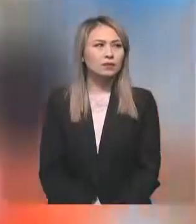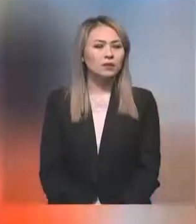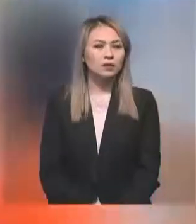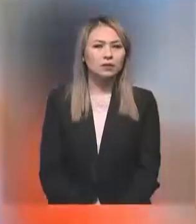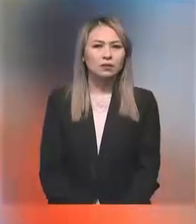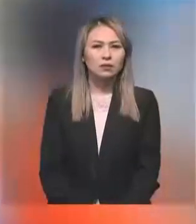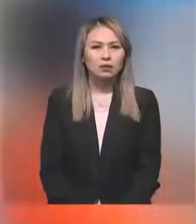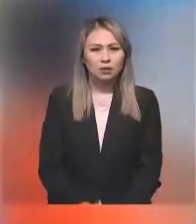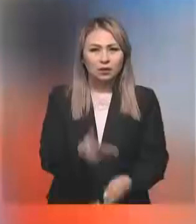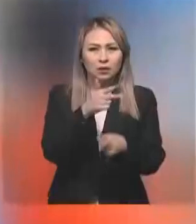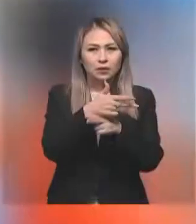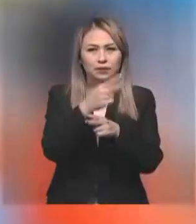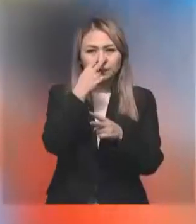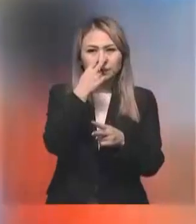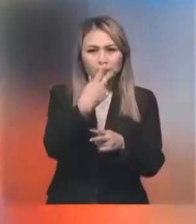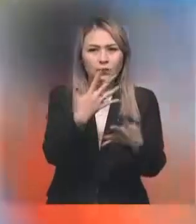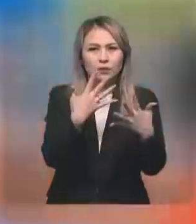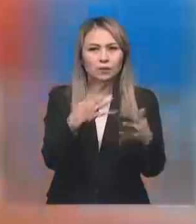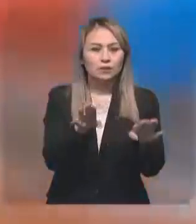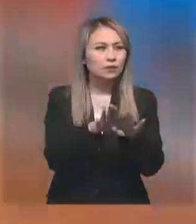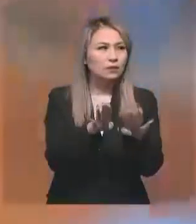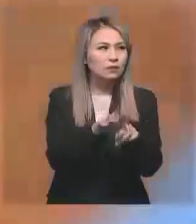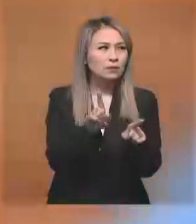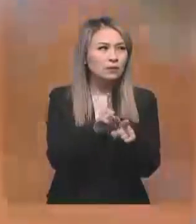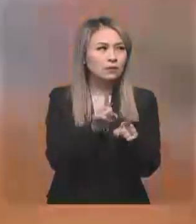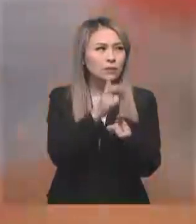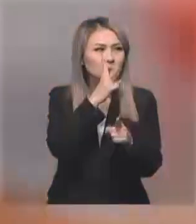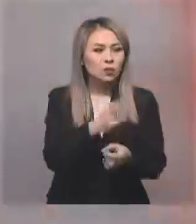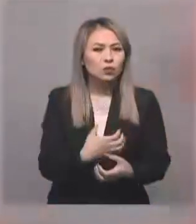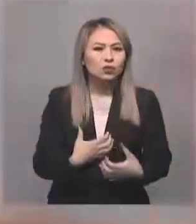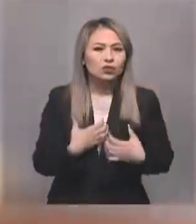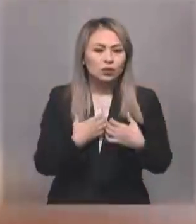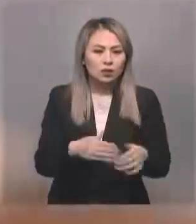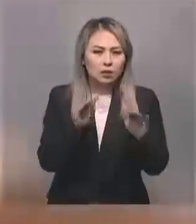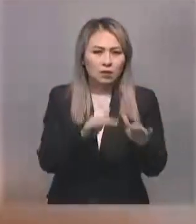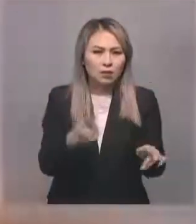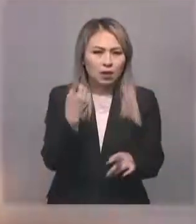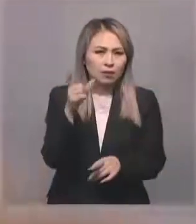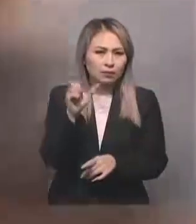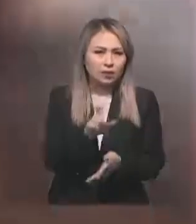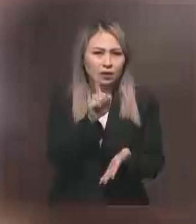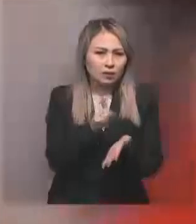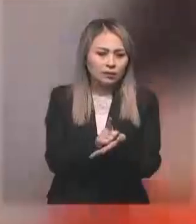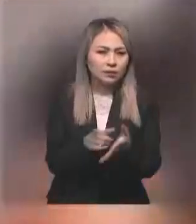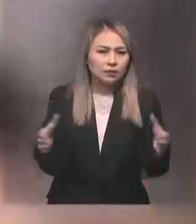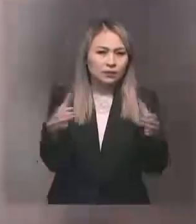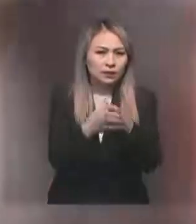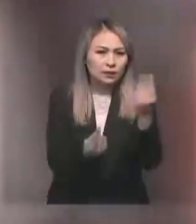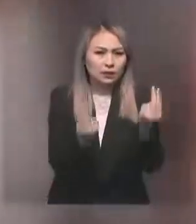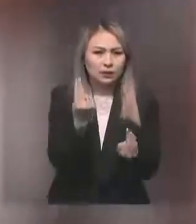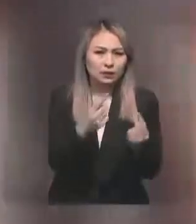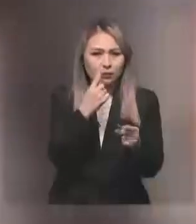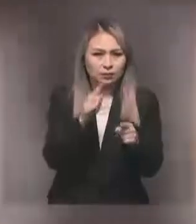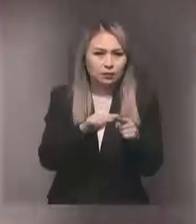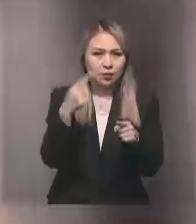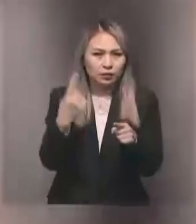Бұл бейне камераға түсіп қалған көрініс. Қарасаңыз төбе шашыңыз тік тұрады. Балалар күнде бір бала бақшаға келіп, бірге ойнап жатыр деуге